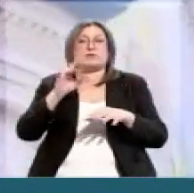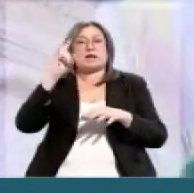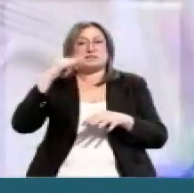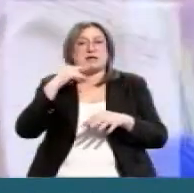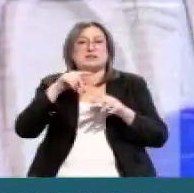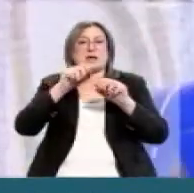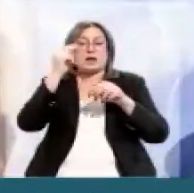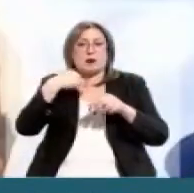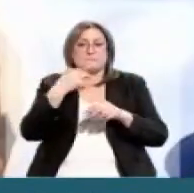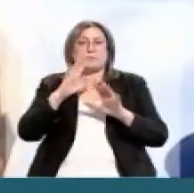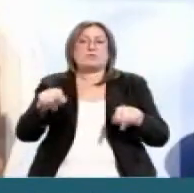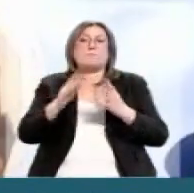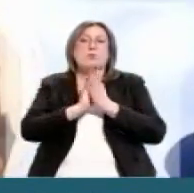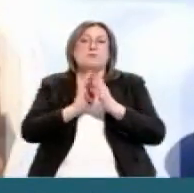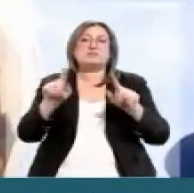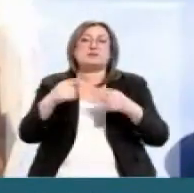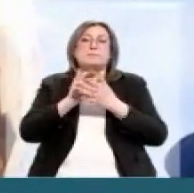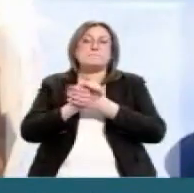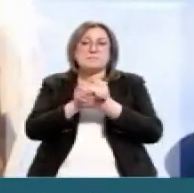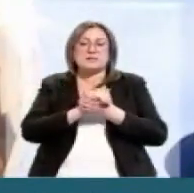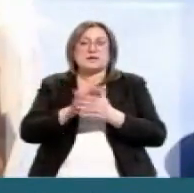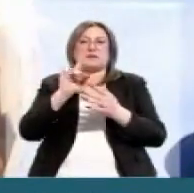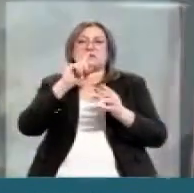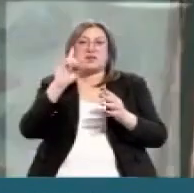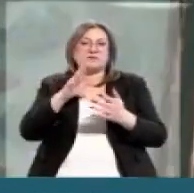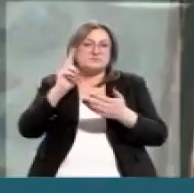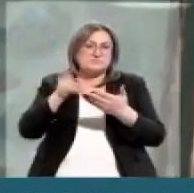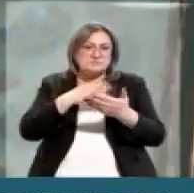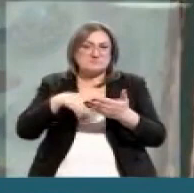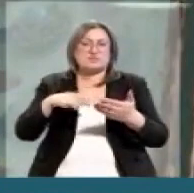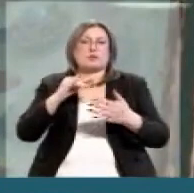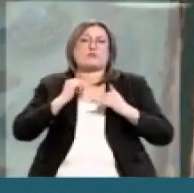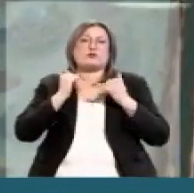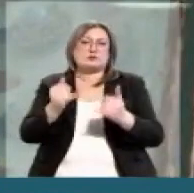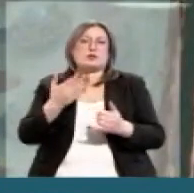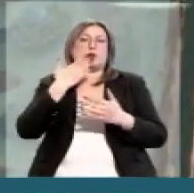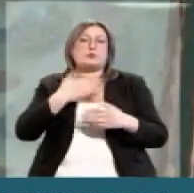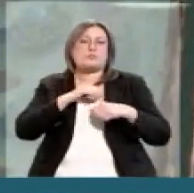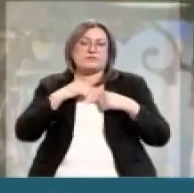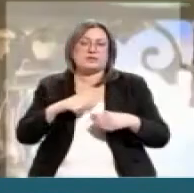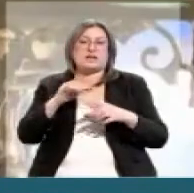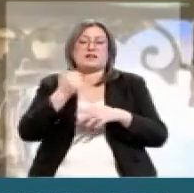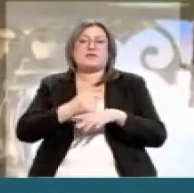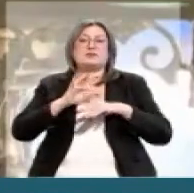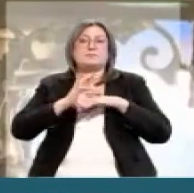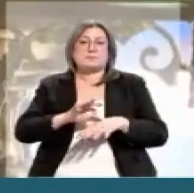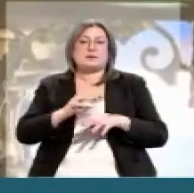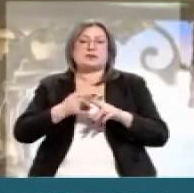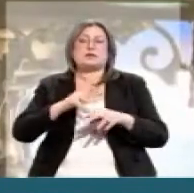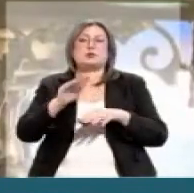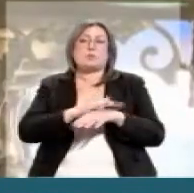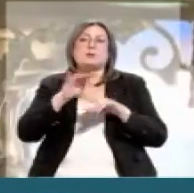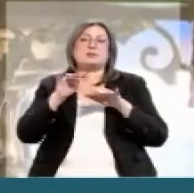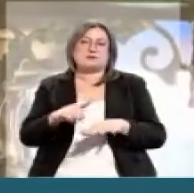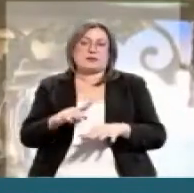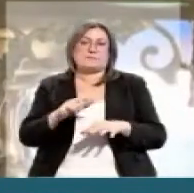совершаться молитвы о восстановлении мира, искоренении ненависти и умножении любви. Главной традицией празднования Рождества Христова являются добрые